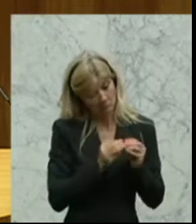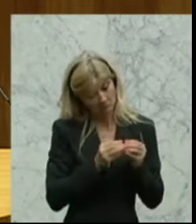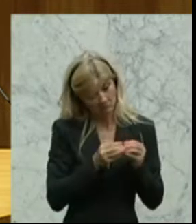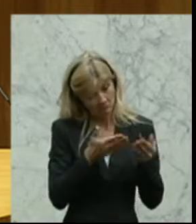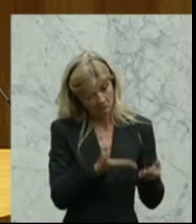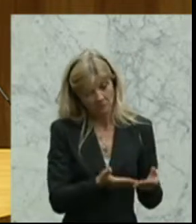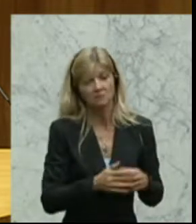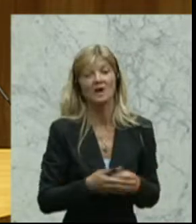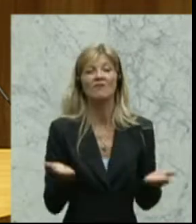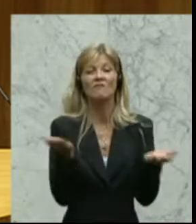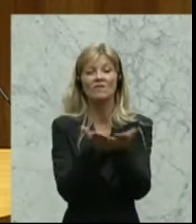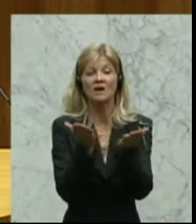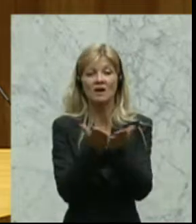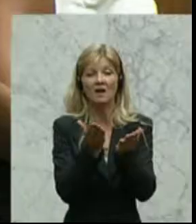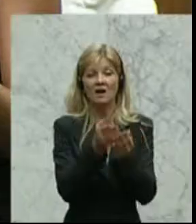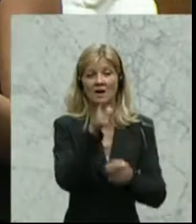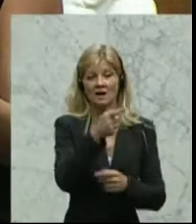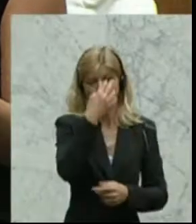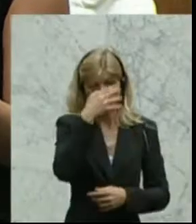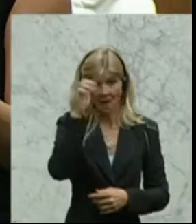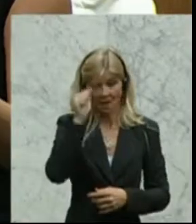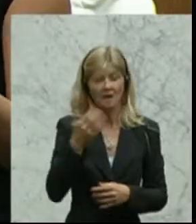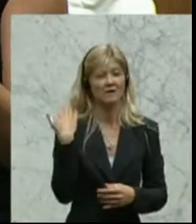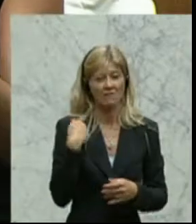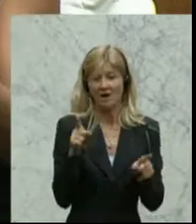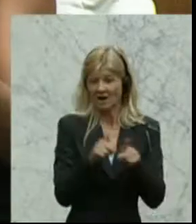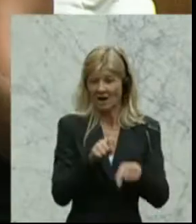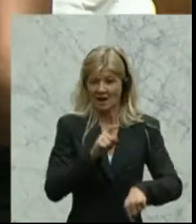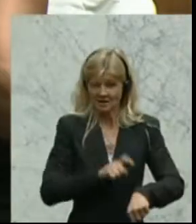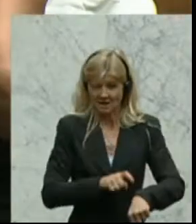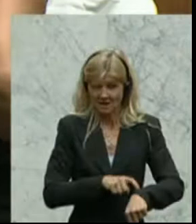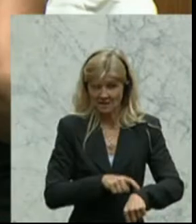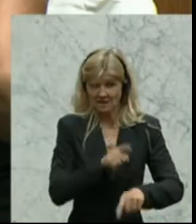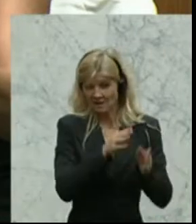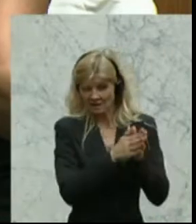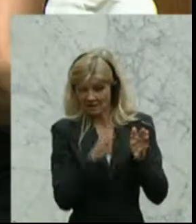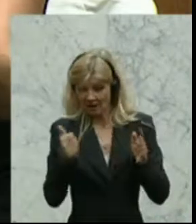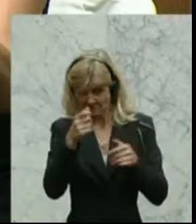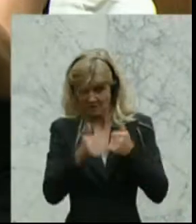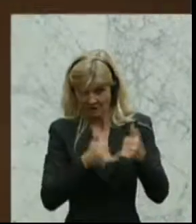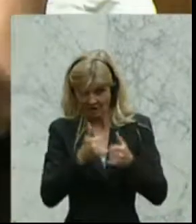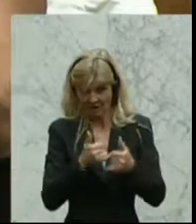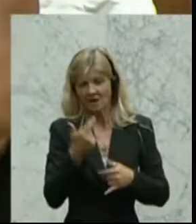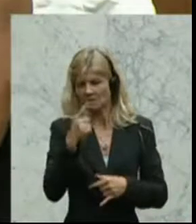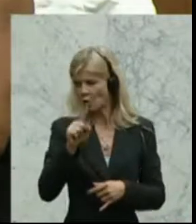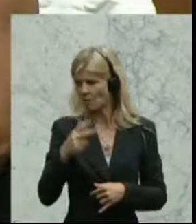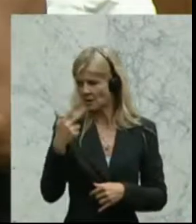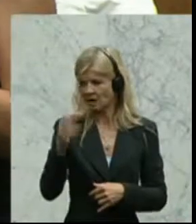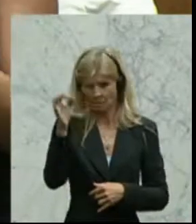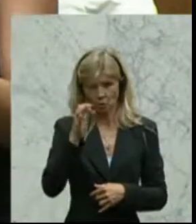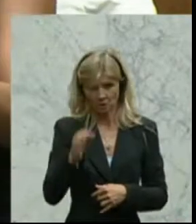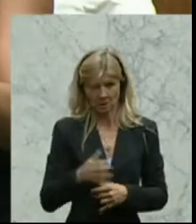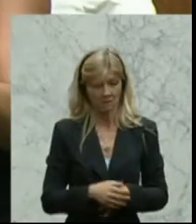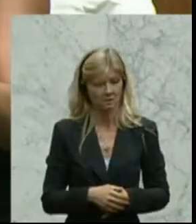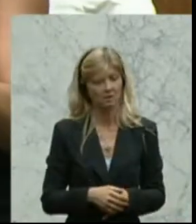in Deutschland waren das im gleichen Zeitraum 1,2% beim Lebensmittelwarenkorb. Wir sind also im Februar in Wien um